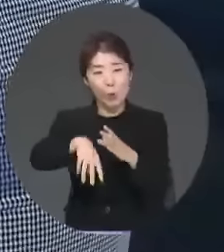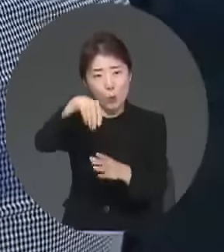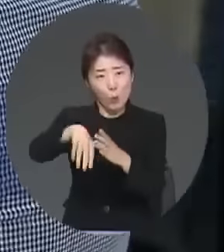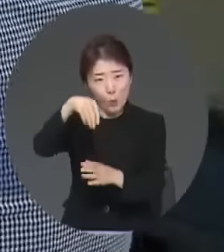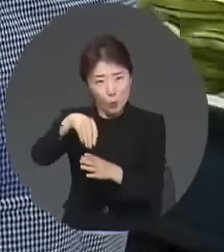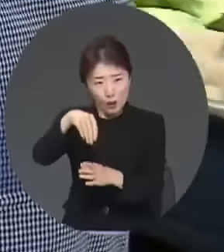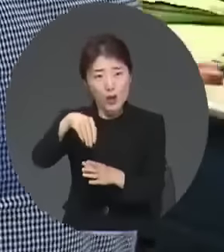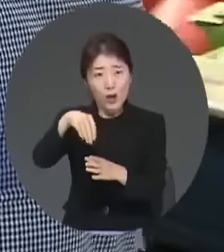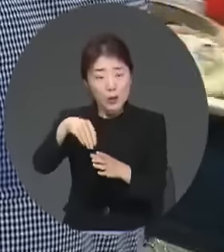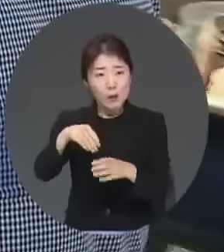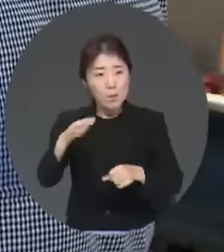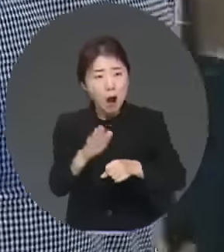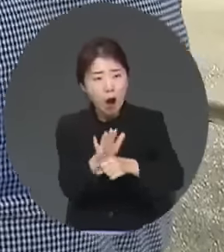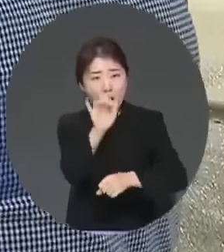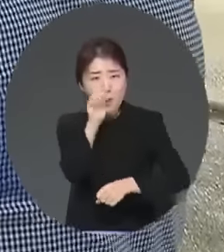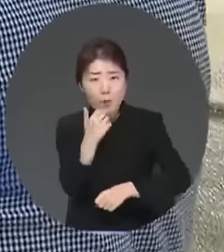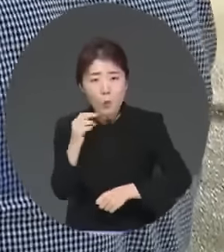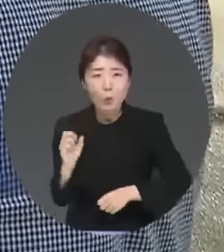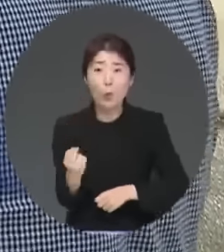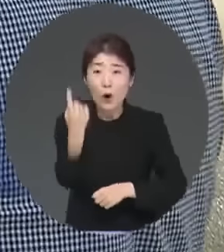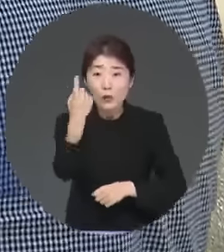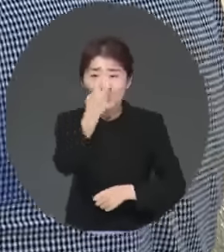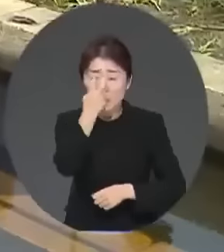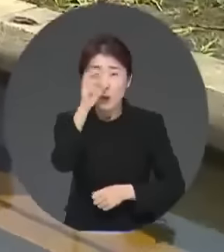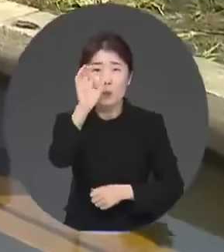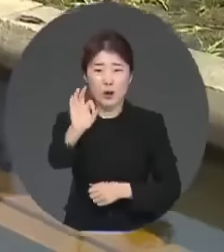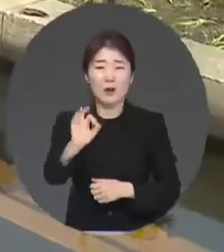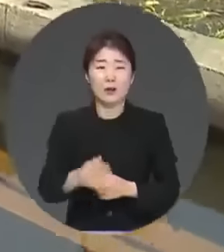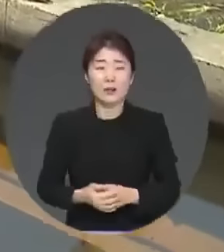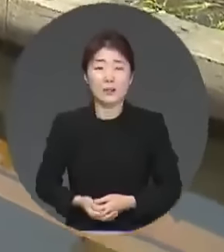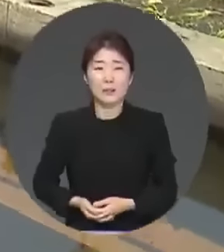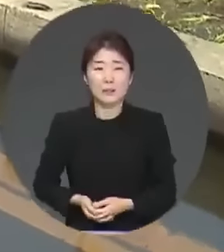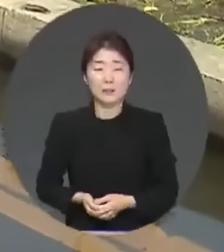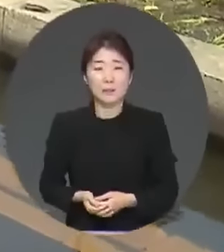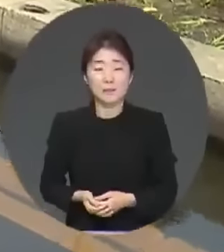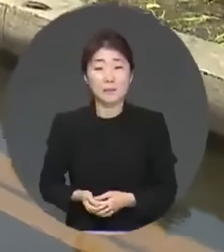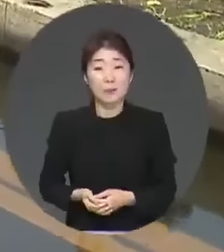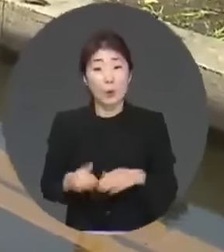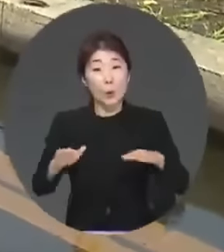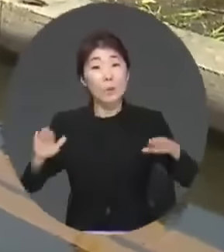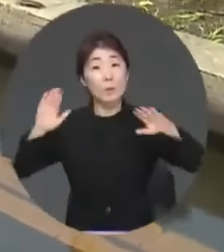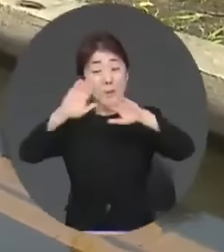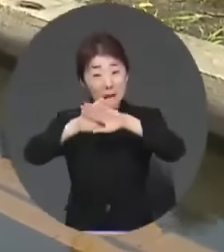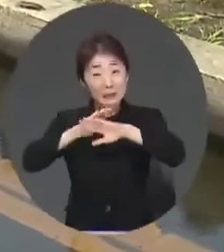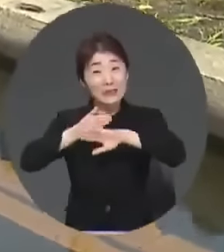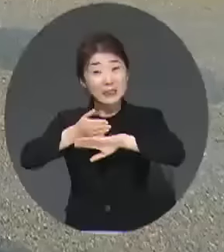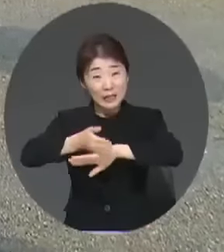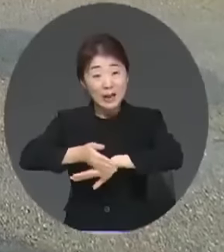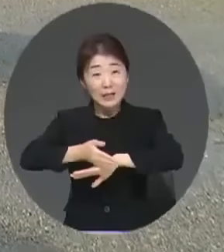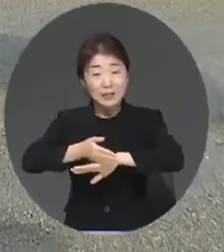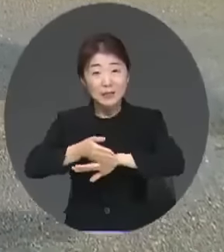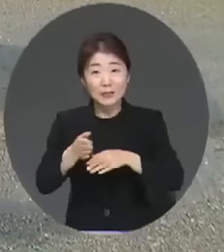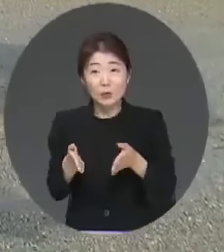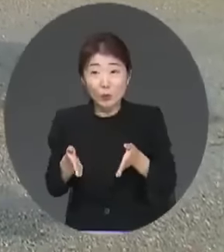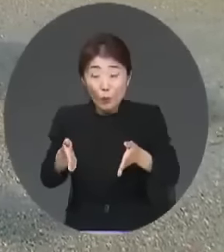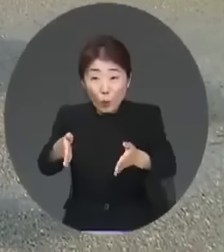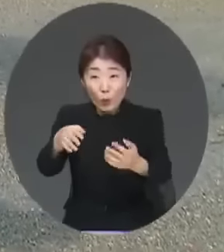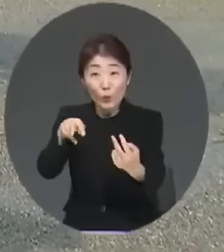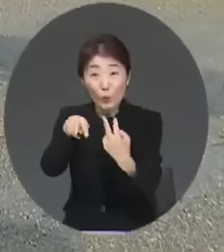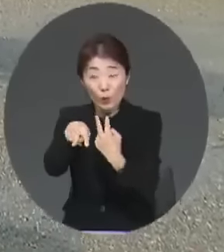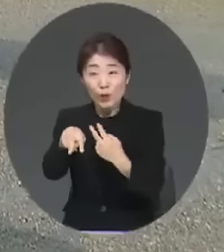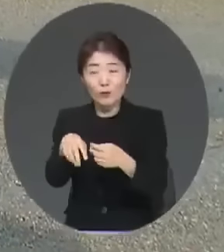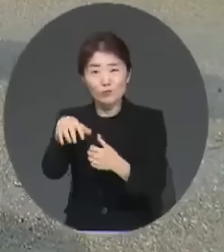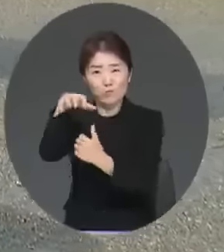물을 뺀 다음에 안에 뭐 막혔는지 그 원인 파급해 많이. 창원시는 오늘 밤 늦게까지 이 구간 2개 차로를